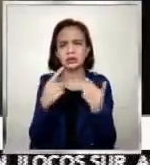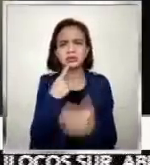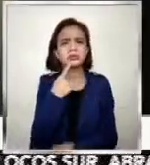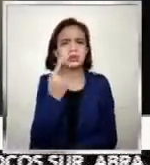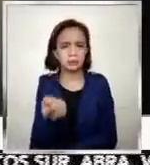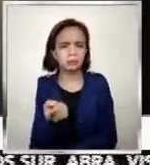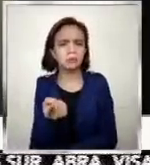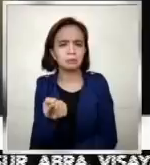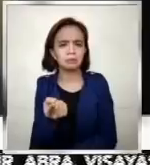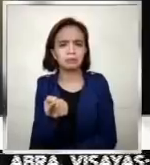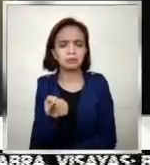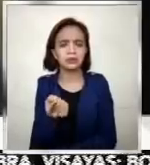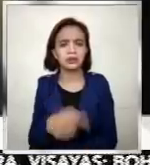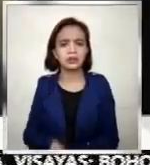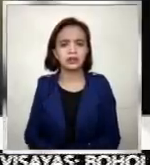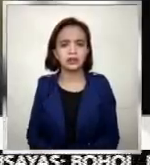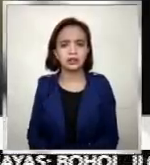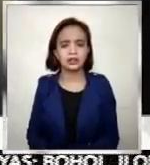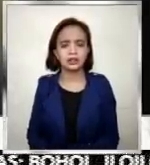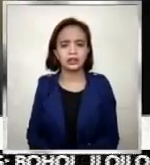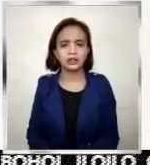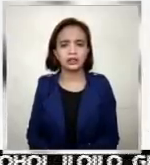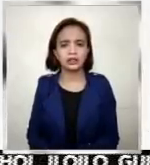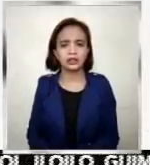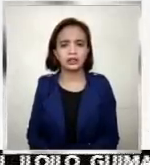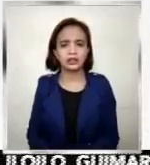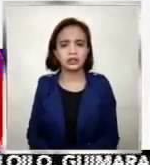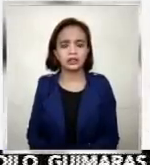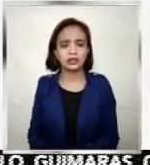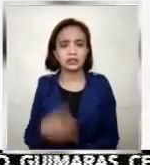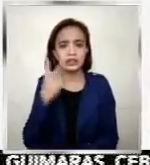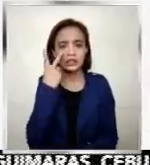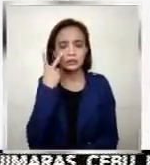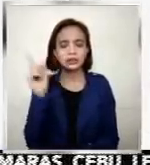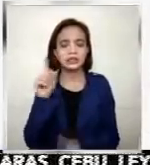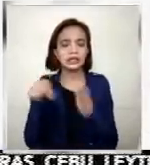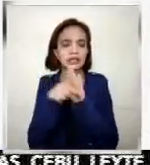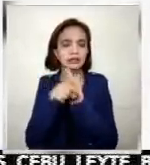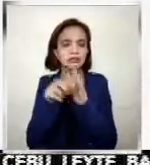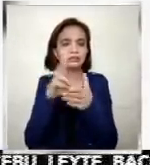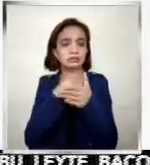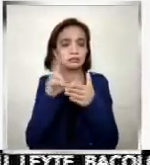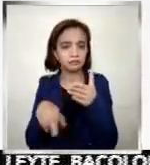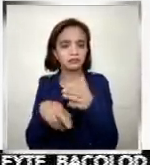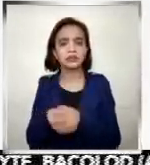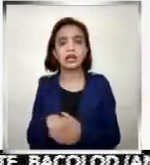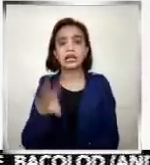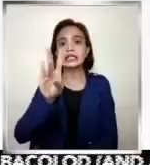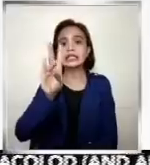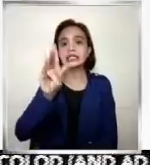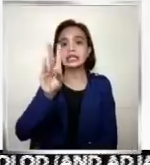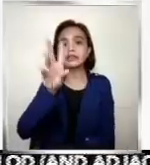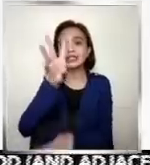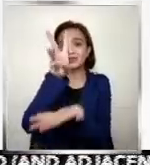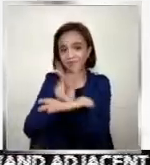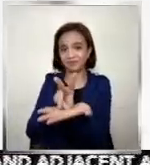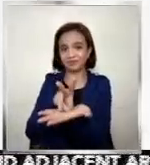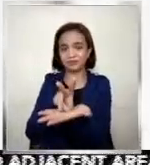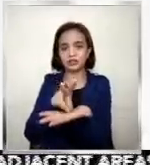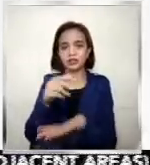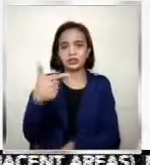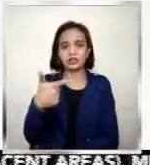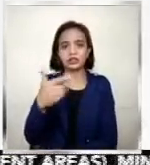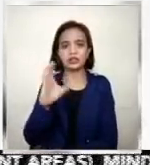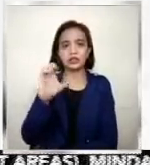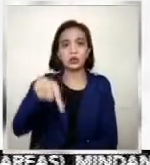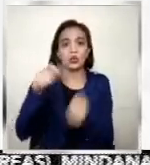we're not seeing negative effects of the MECQ. 17 lugar naman ang inilagay sa general community quarantine with heightened